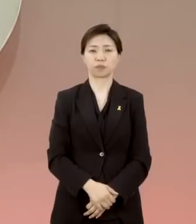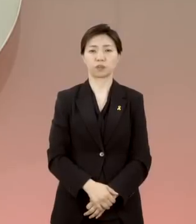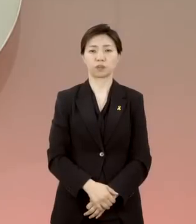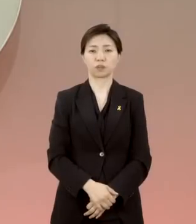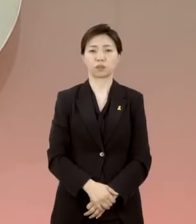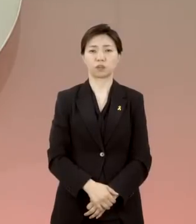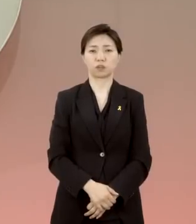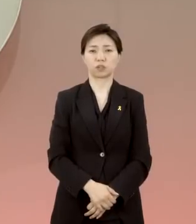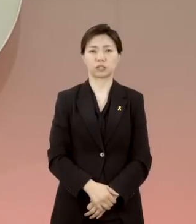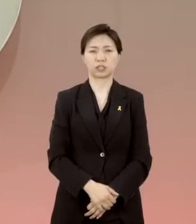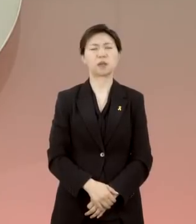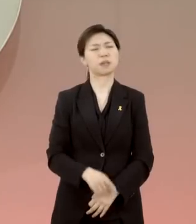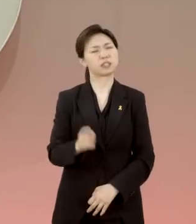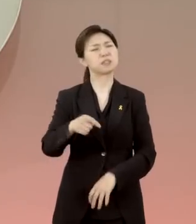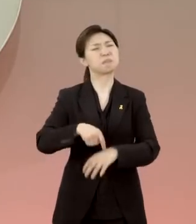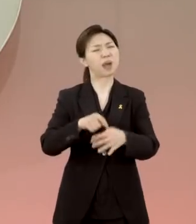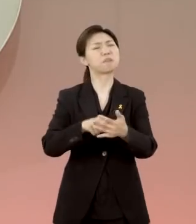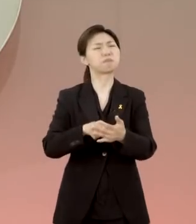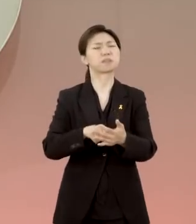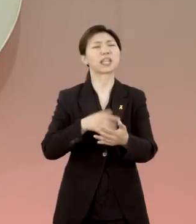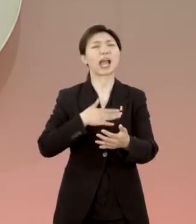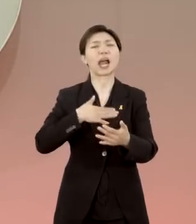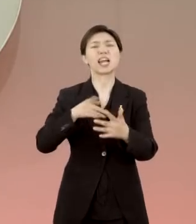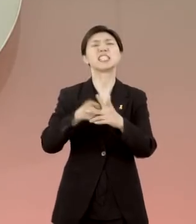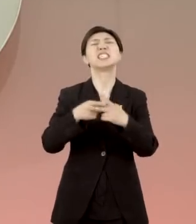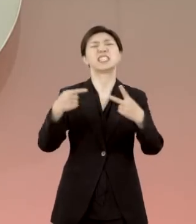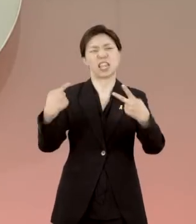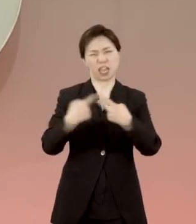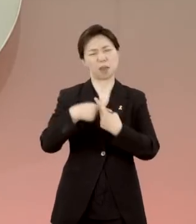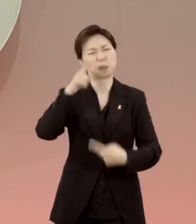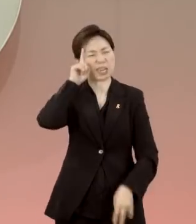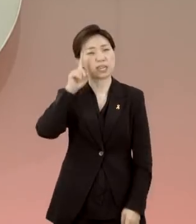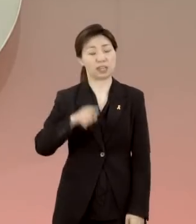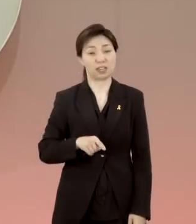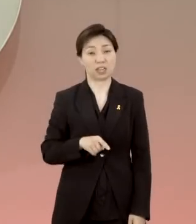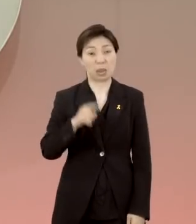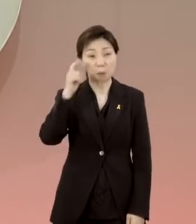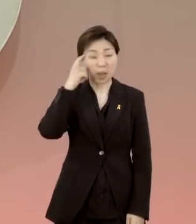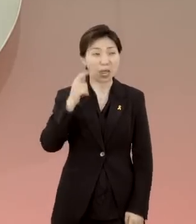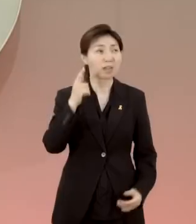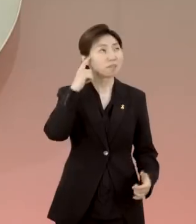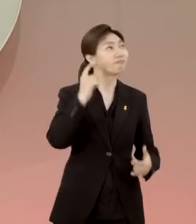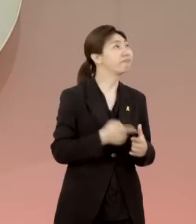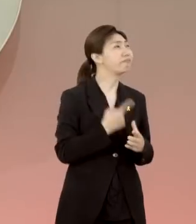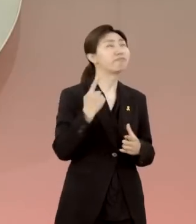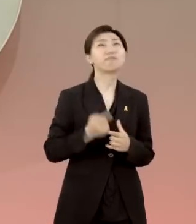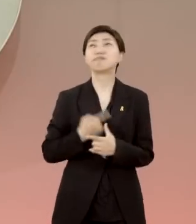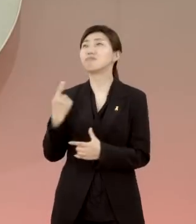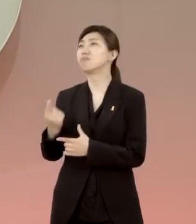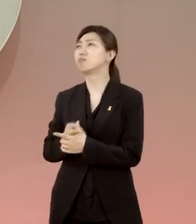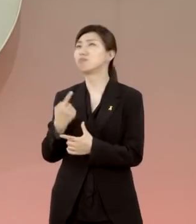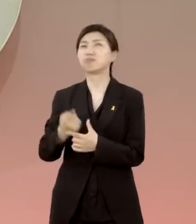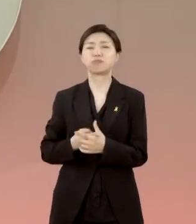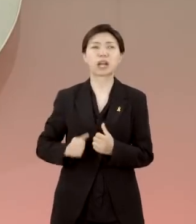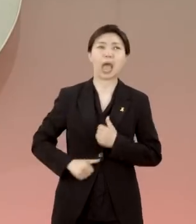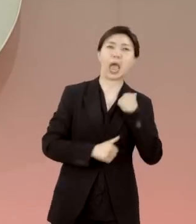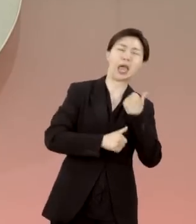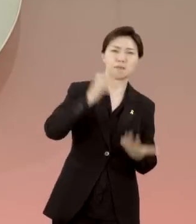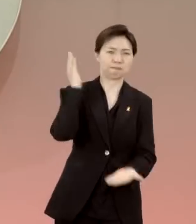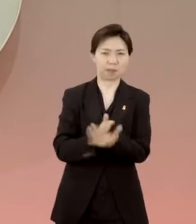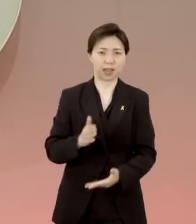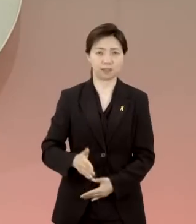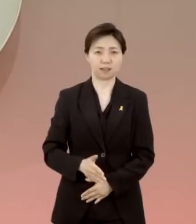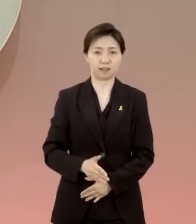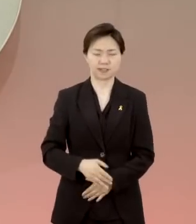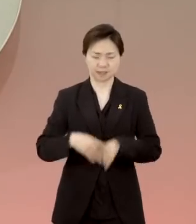그러니까 그 마음은 이해가 될 거 같아요 우리가 자꾸 이렇게 시간 어영부영 보내지 말고